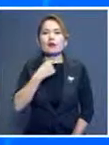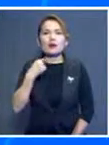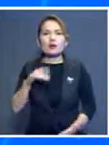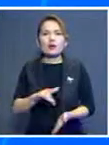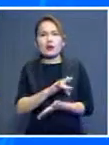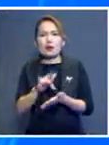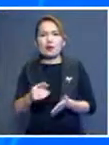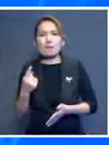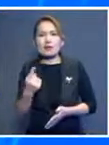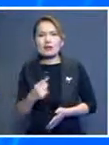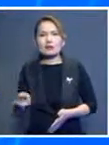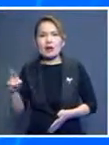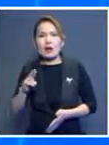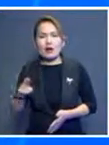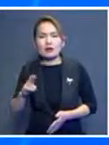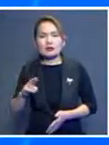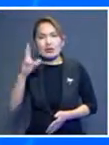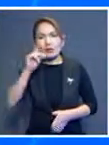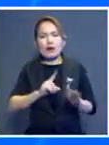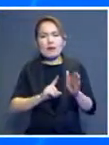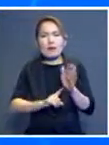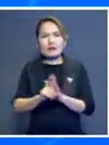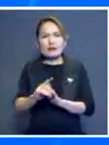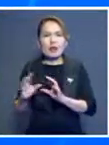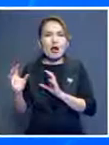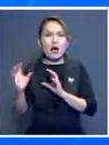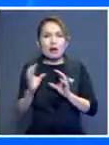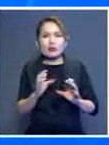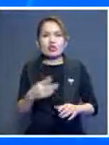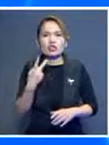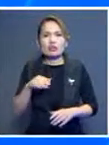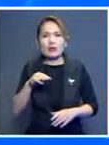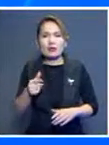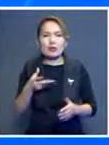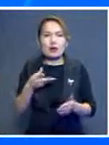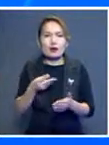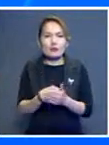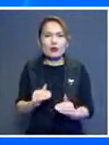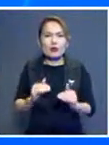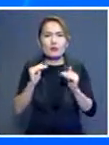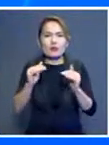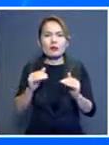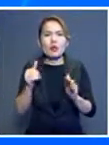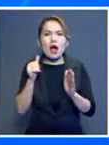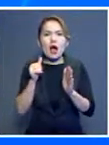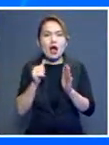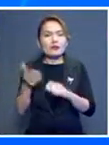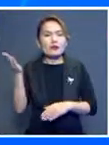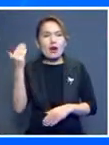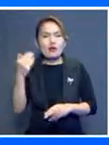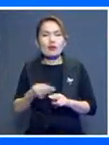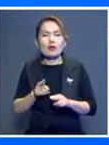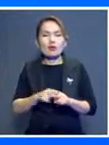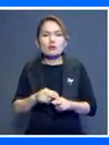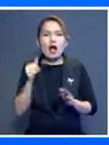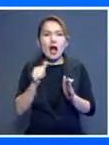Талдықорғанда бірінші қаңтардан бастап қоғамдық көліктегі жол жүру ақысы 20 теңгеге қымбаттады. Егер осы уақытқа дейін талдықорғандықтар 60 теңге төлеп